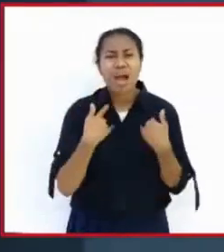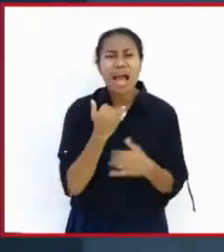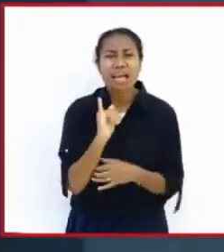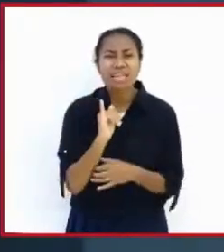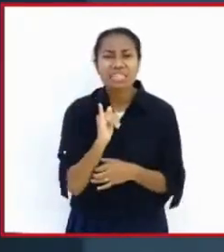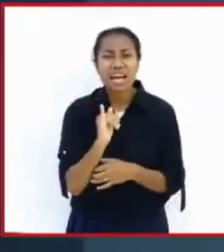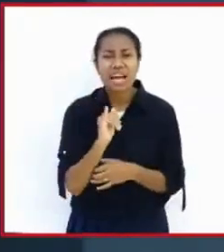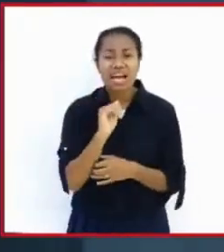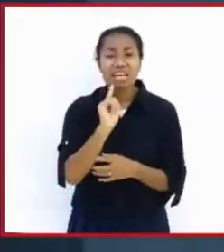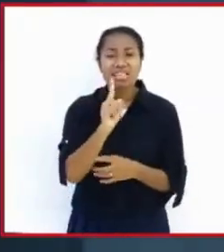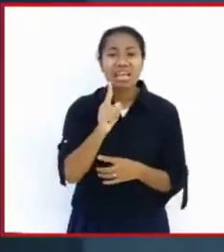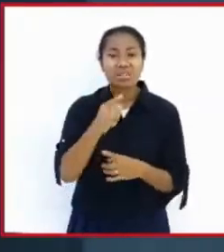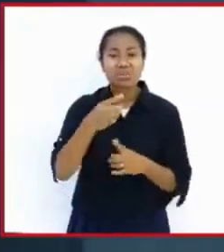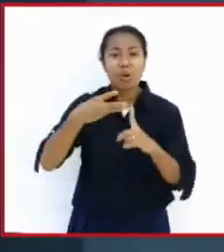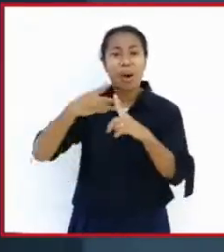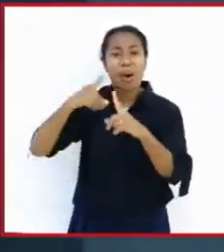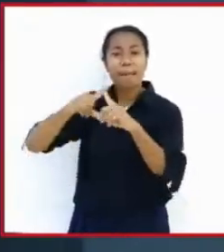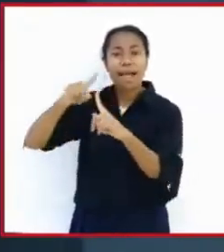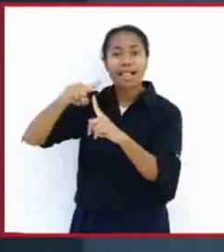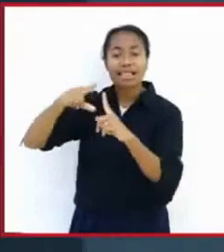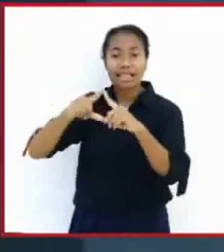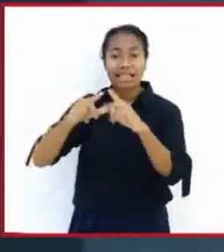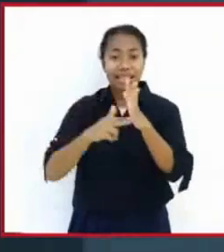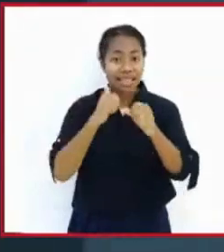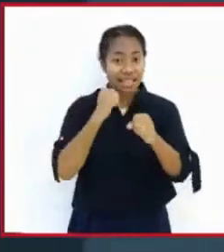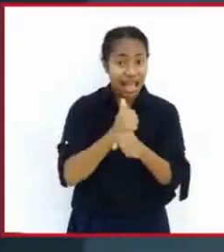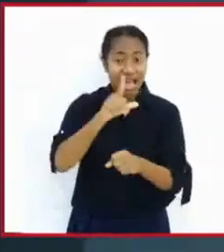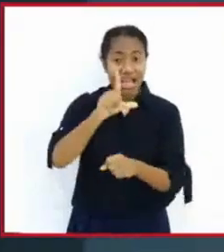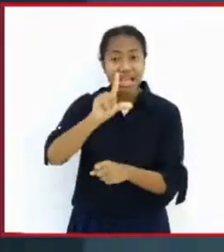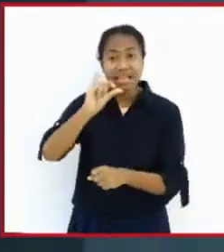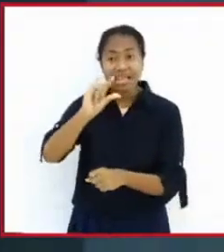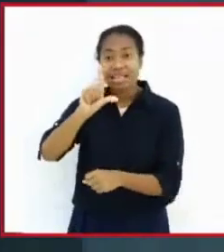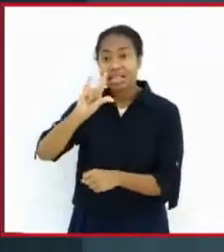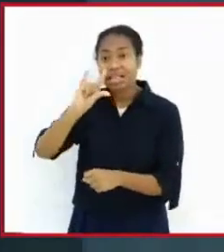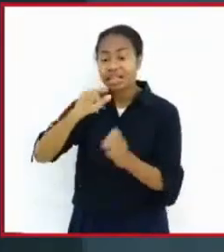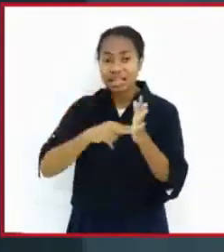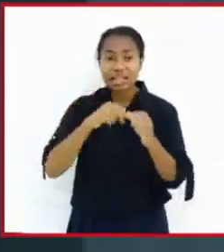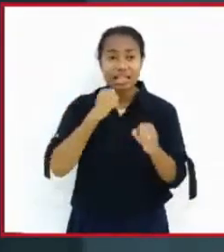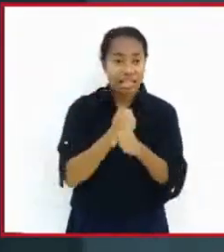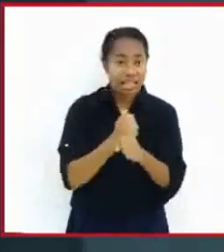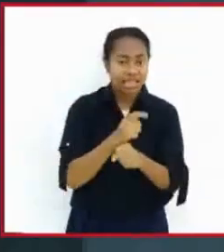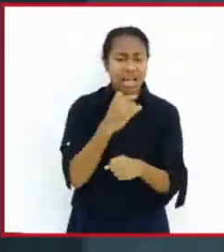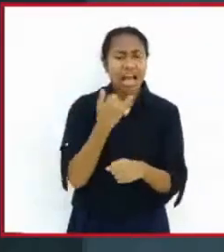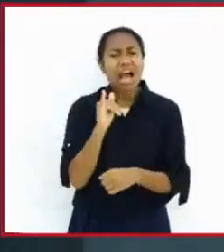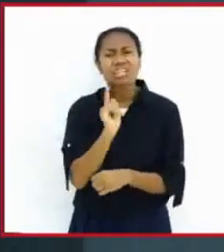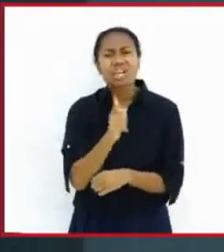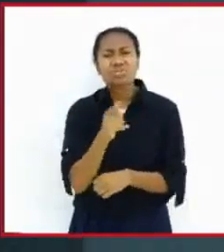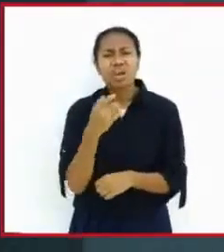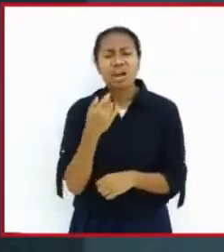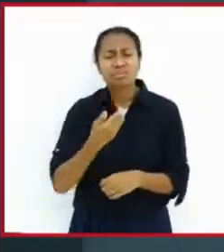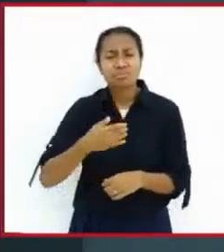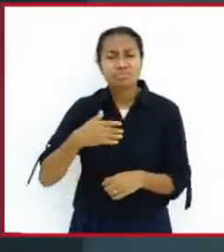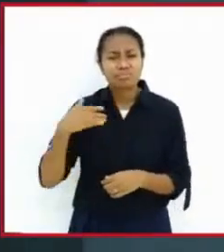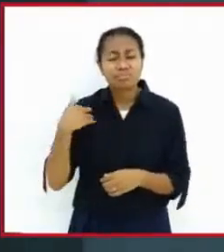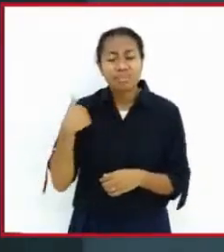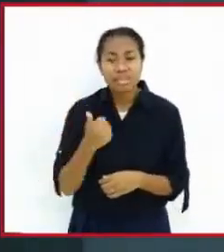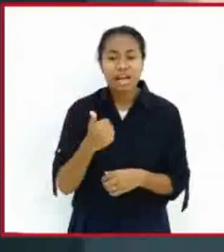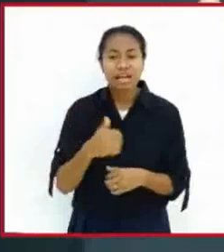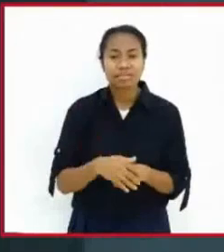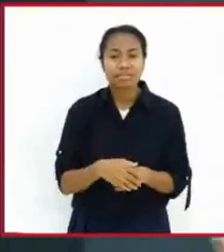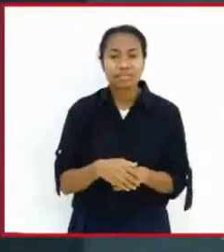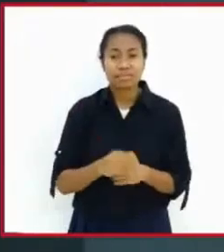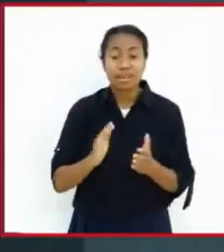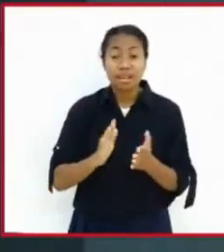satu batang lilin dalam jarak yang cukup jauh Hanya itu yang bisa dan di